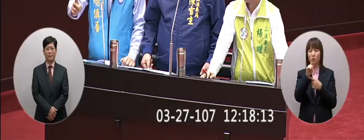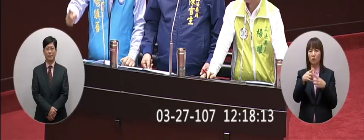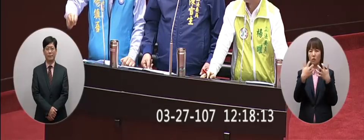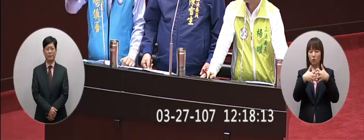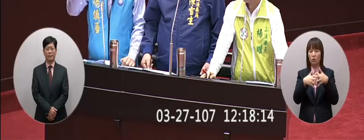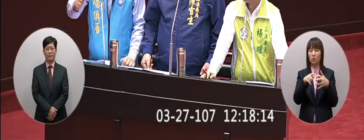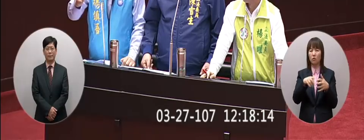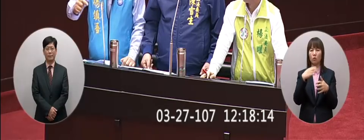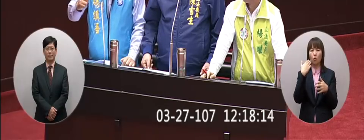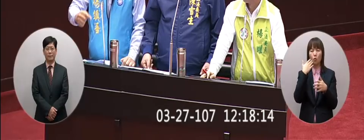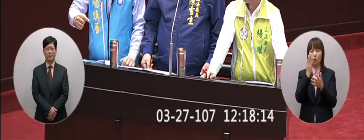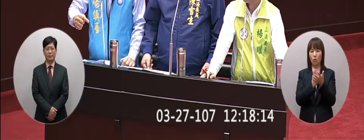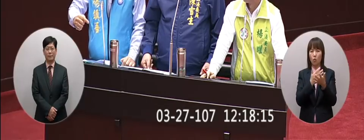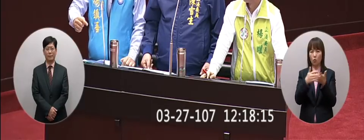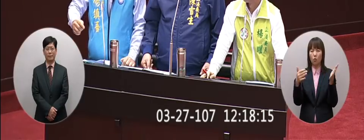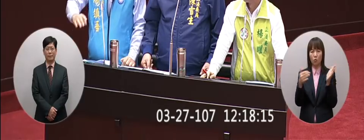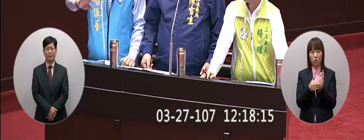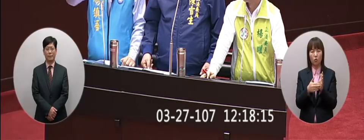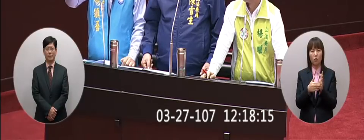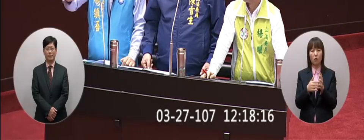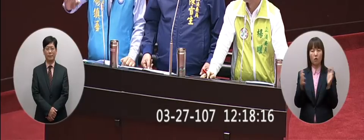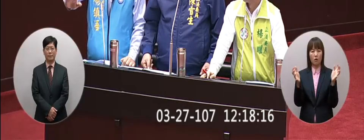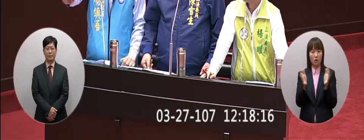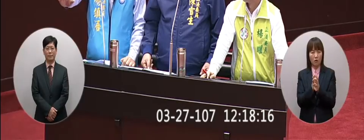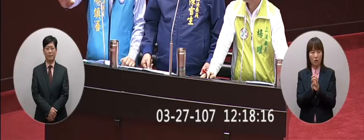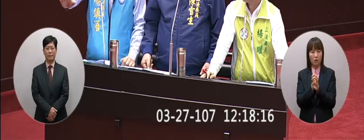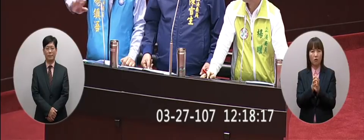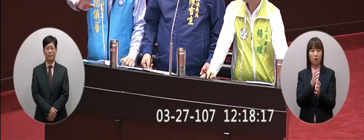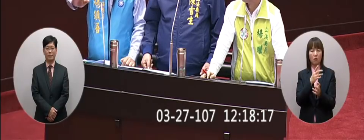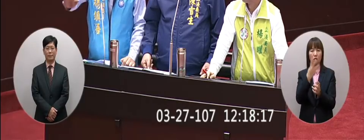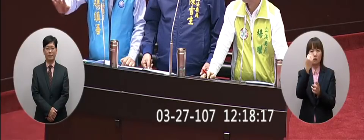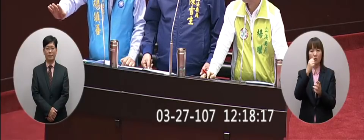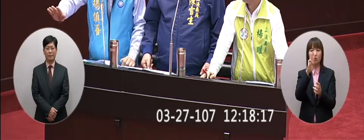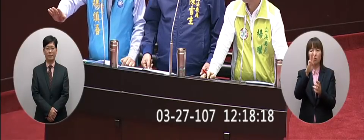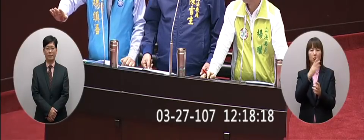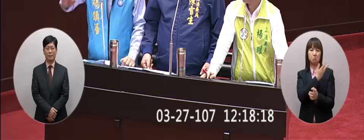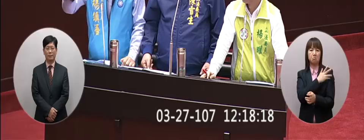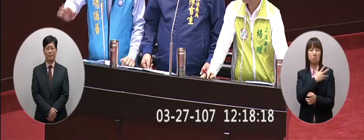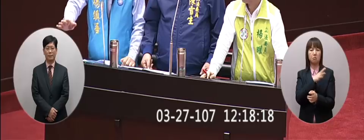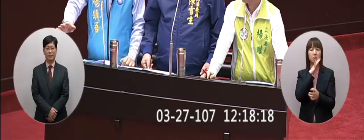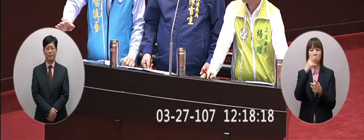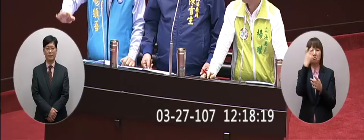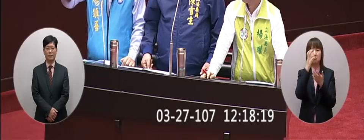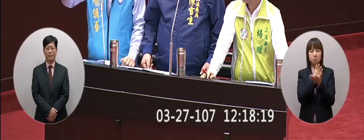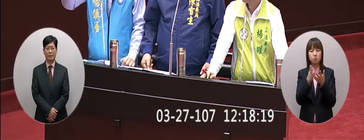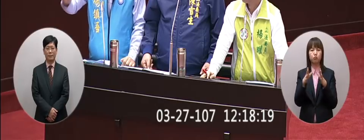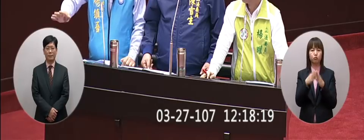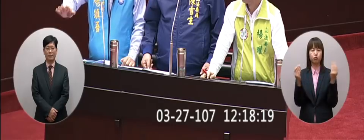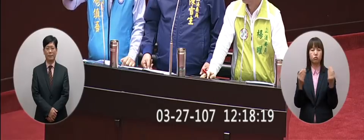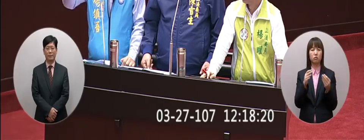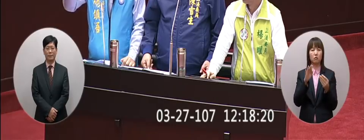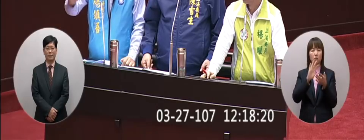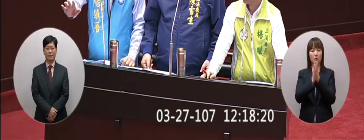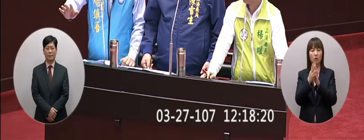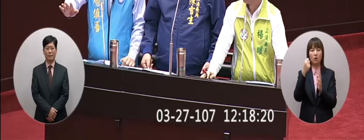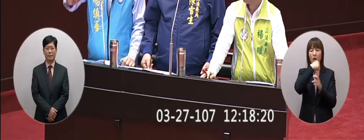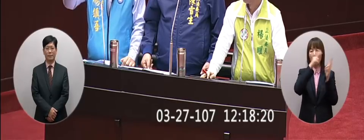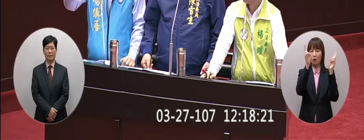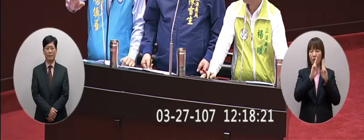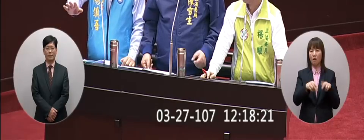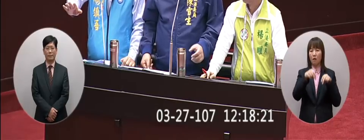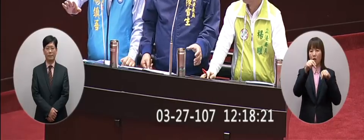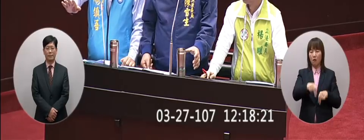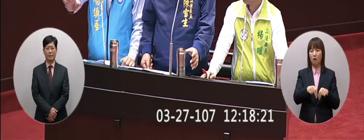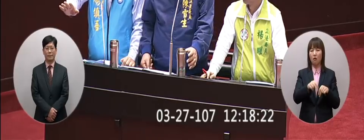独独只有风机。如果你切割完之后，总发电数他不管你，也不用再环评了。同时，他跟台电签的